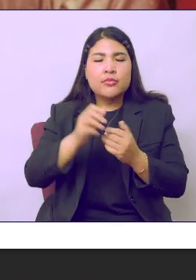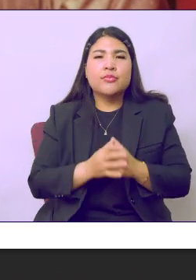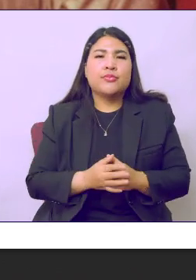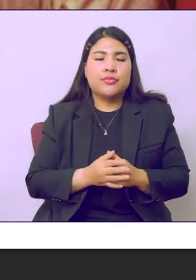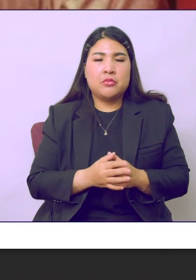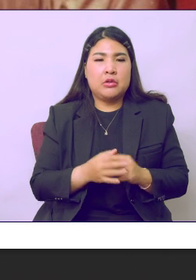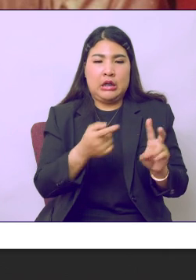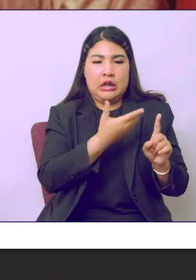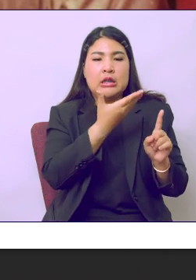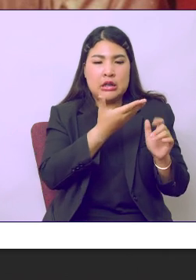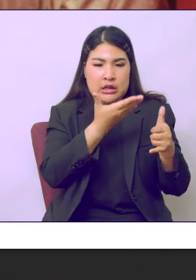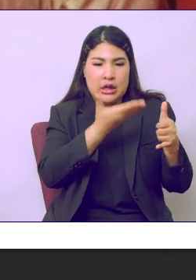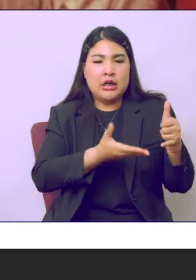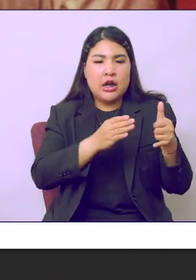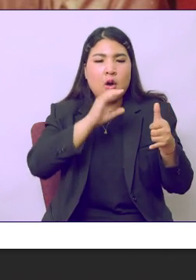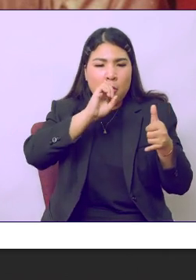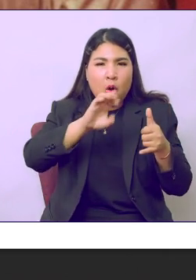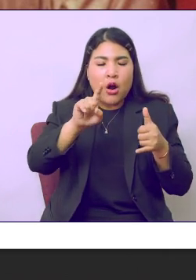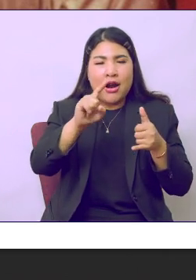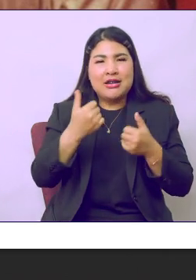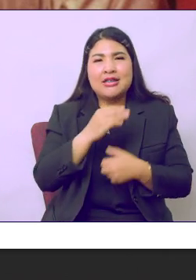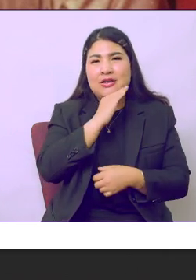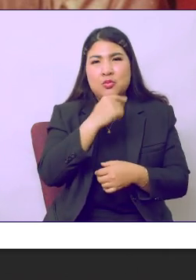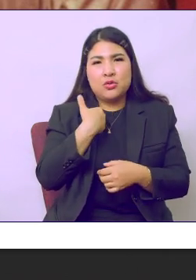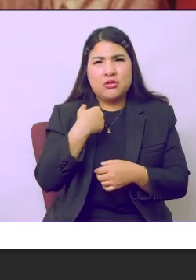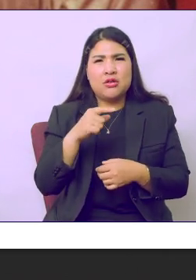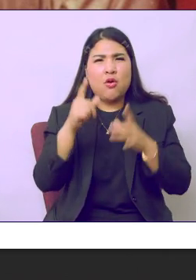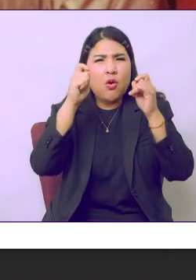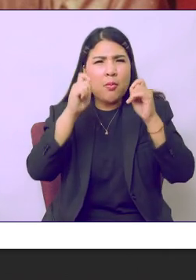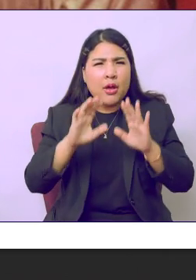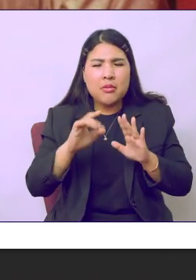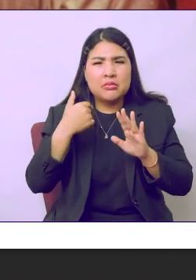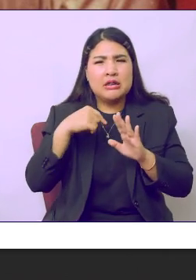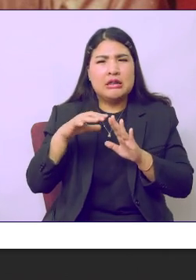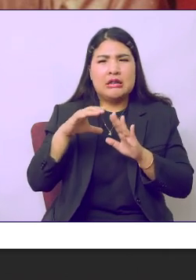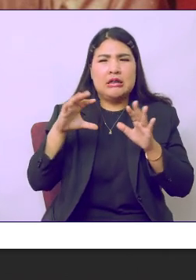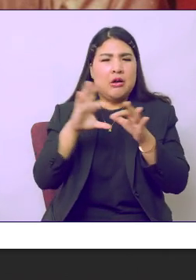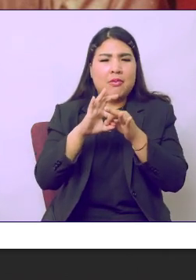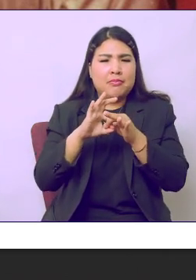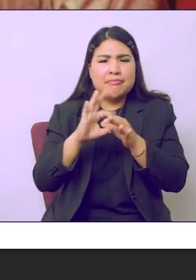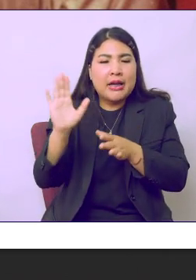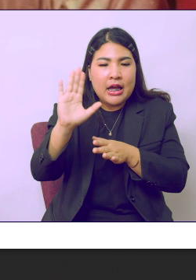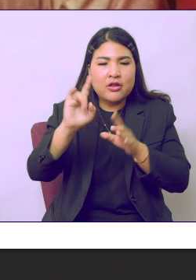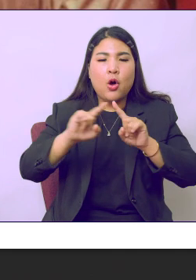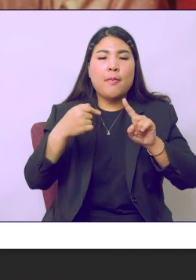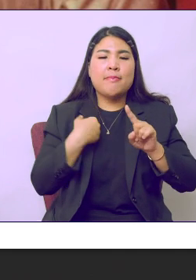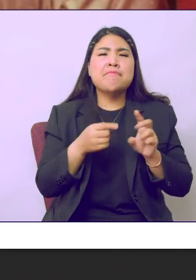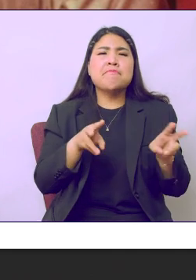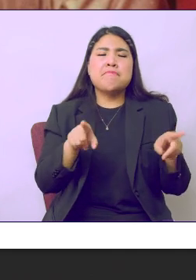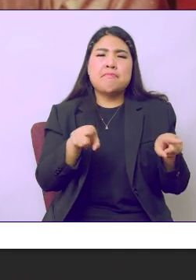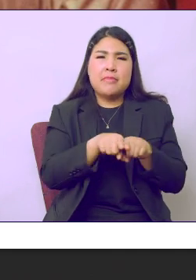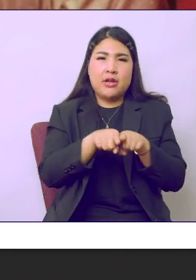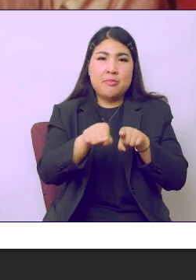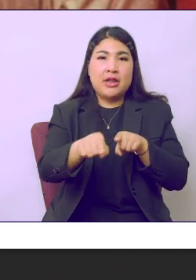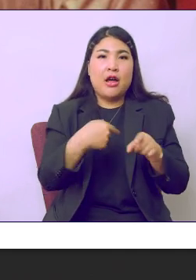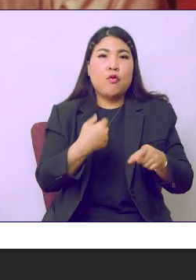อ่าไม่ไม่ที่ที่ออกแบบมาไม่เกี่ยวข้องกับโยคาสายใดอะไรนะแต่ว่าเป็นการฝึกนี่แหละแต่ฝึกให้มันเป็นความต้องการ